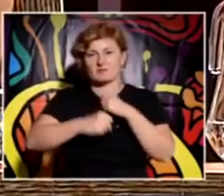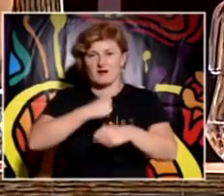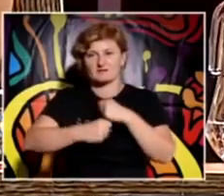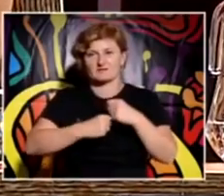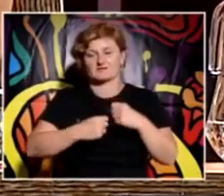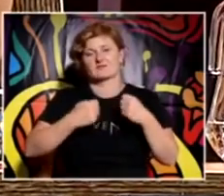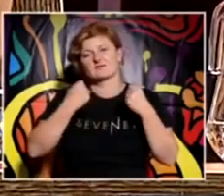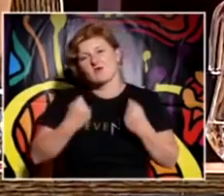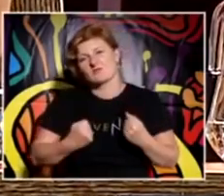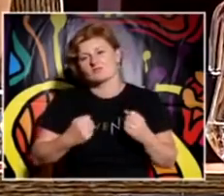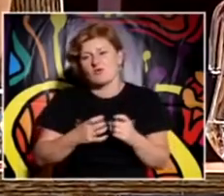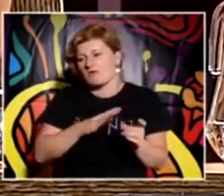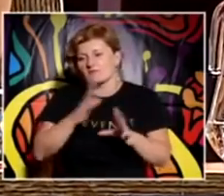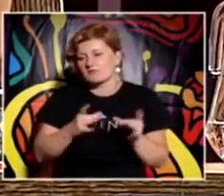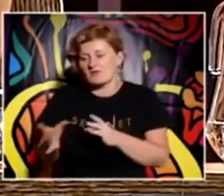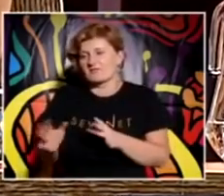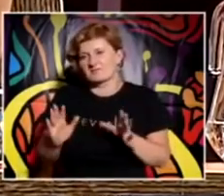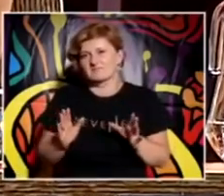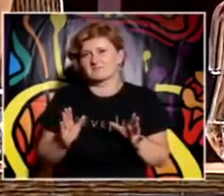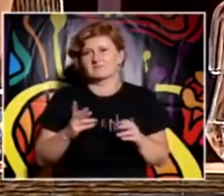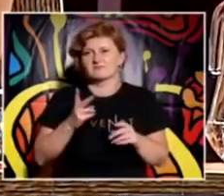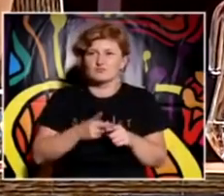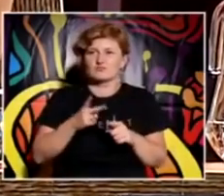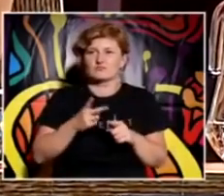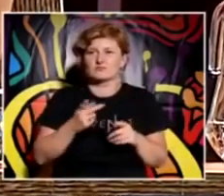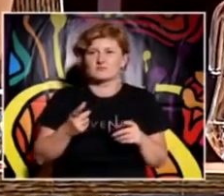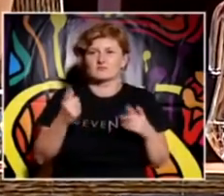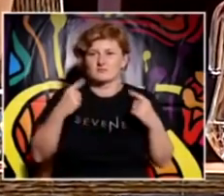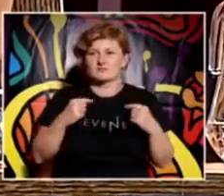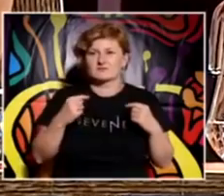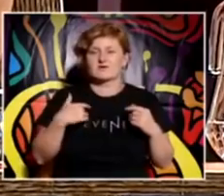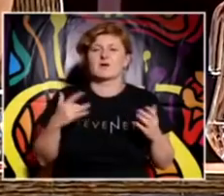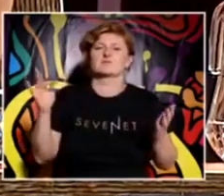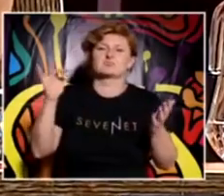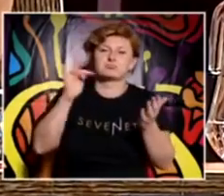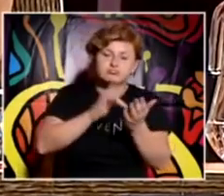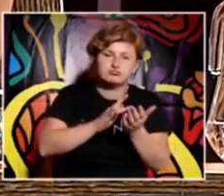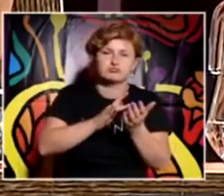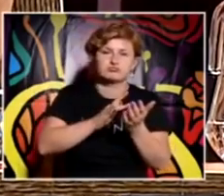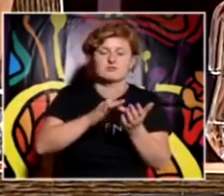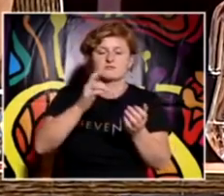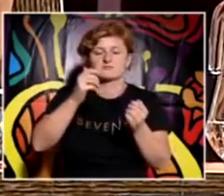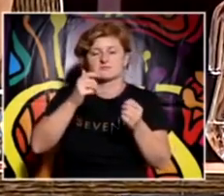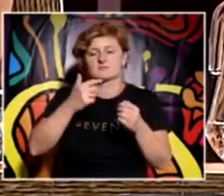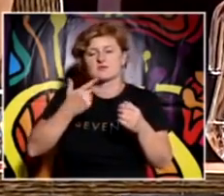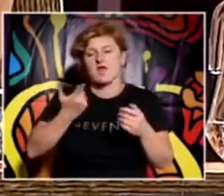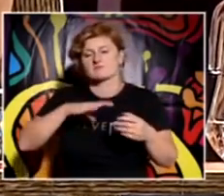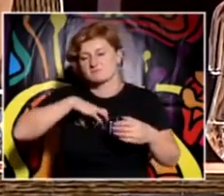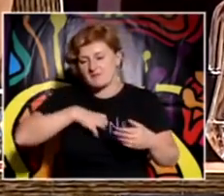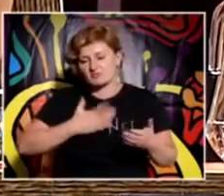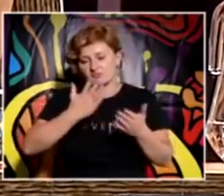Po pracy bardzo ciężko byłoby to naraz wszystko przejechać, więc tak na spontanie pomyśleliśmy, dojedziemy, gdzie dojedziemy, tam się